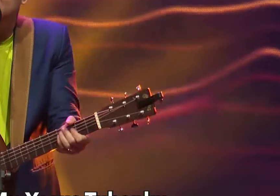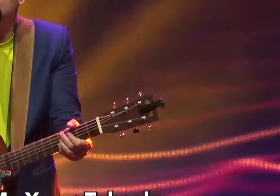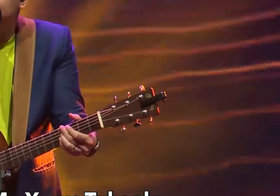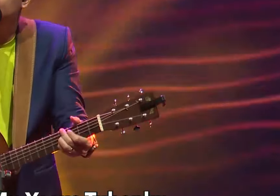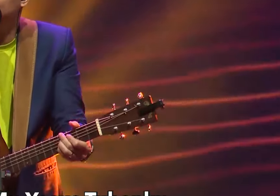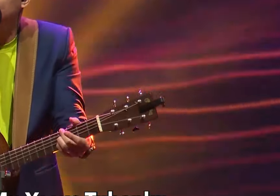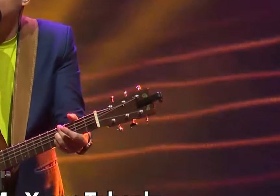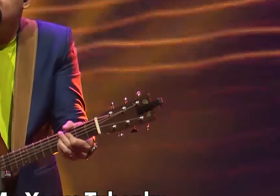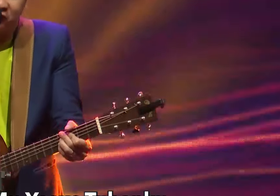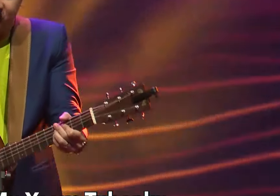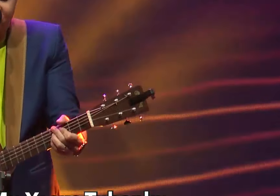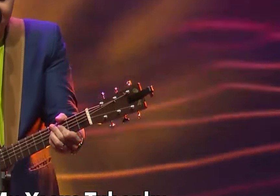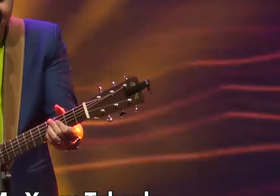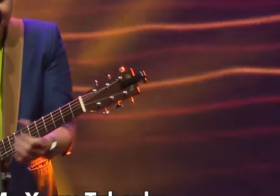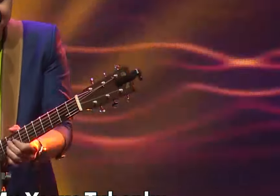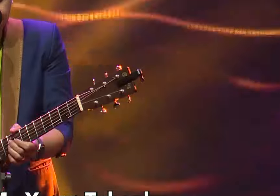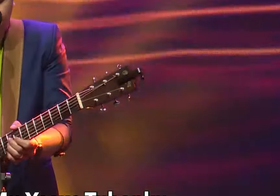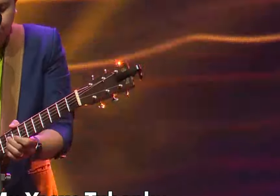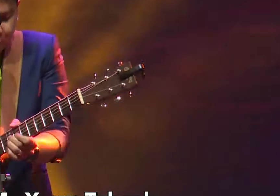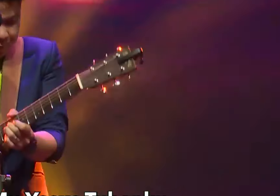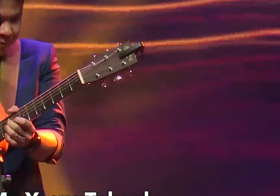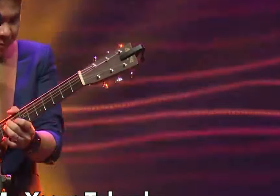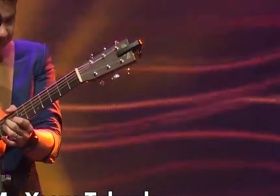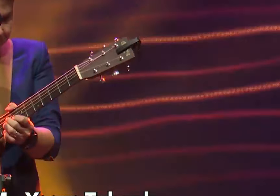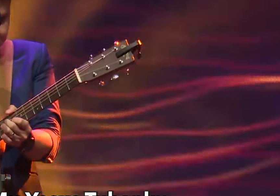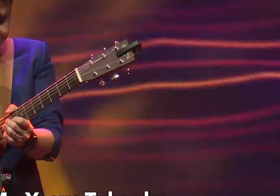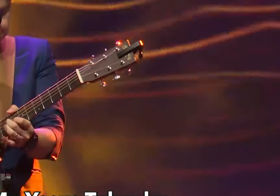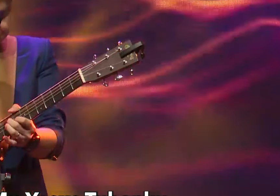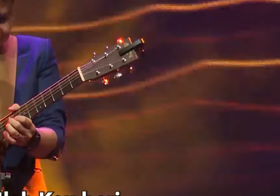di dalam-Mu, Yesus Tuhanku.